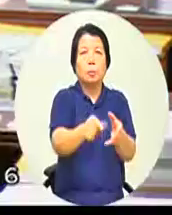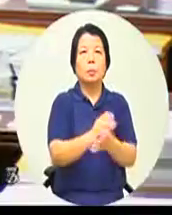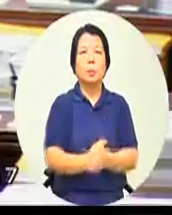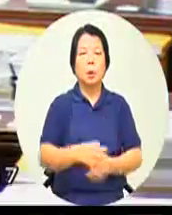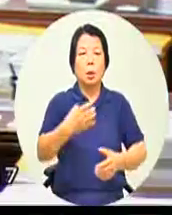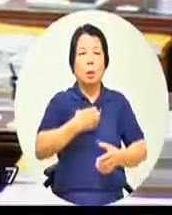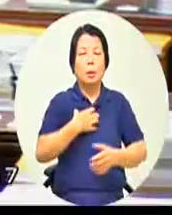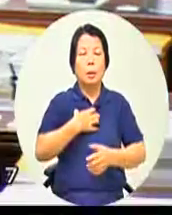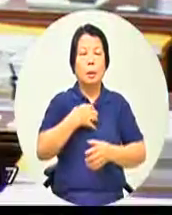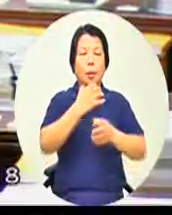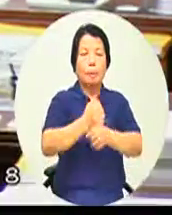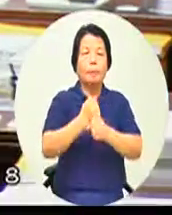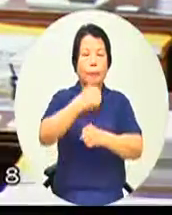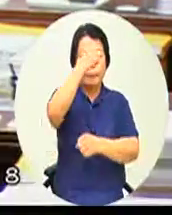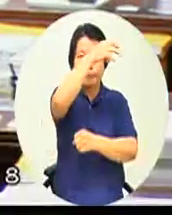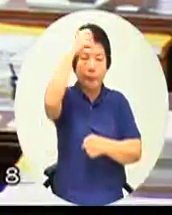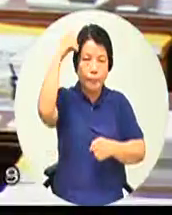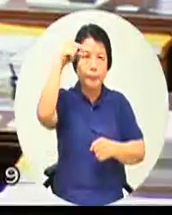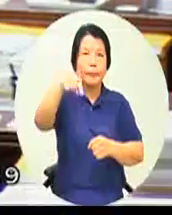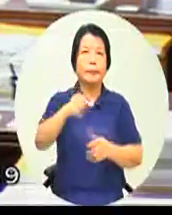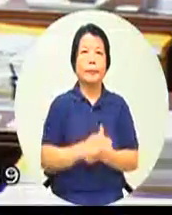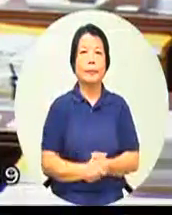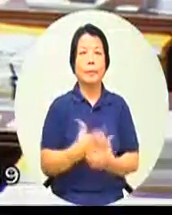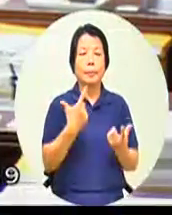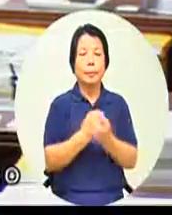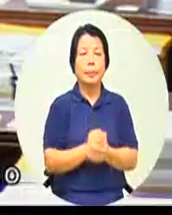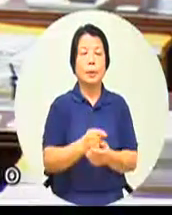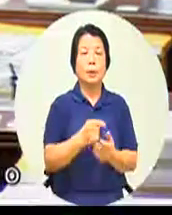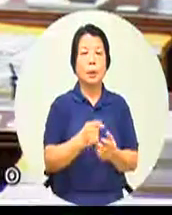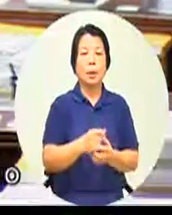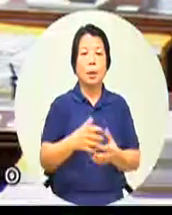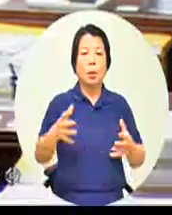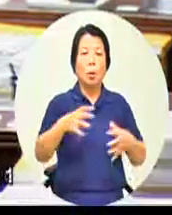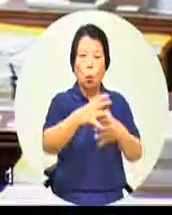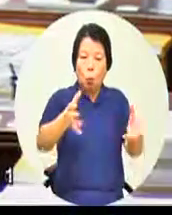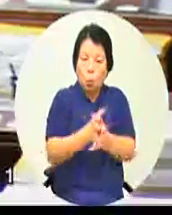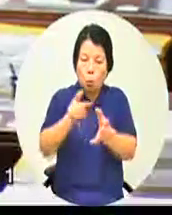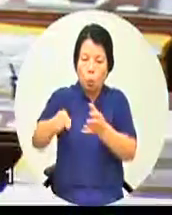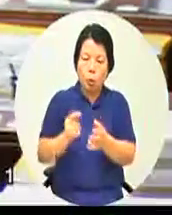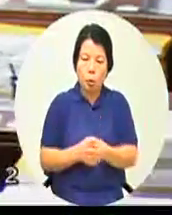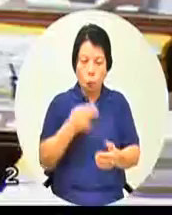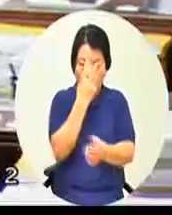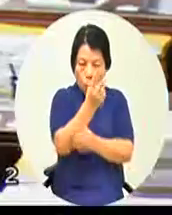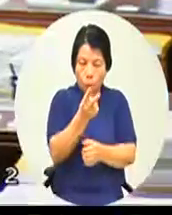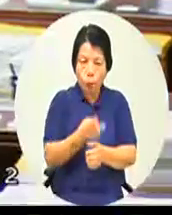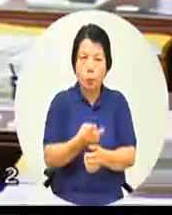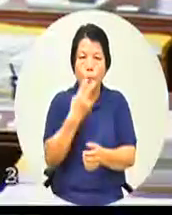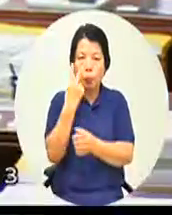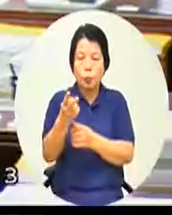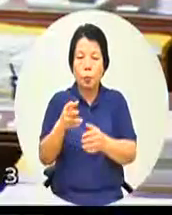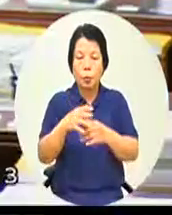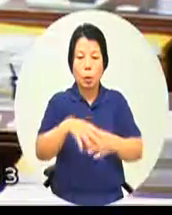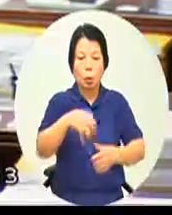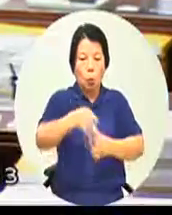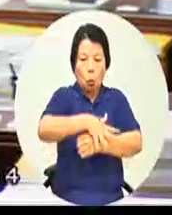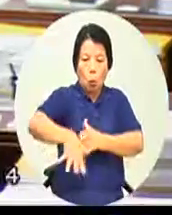的这些的那个 NGO 的团体哈，那拜访了很多的这个局处，